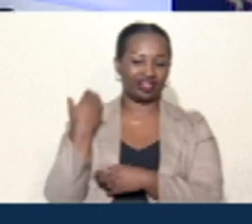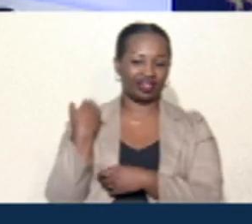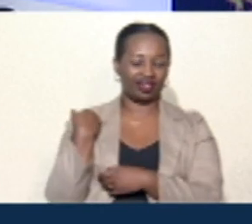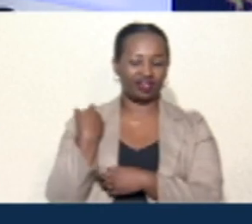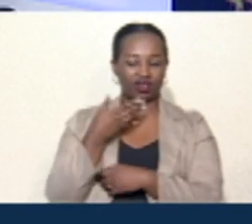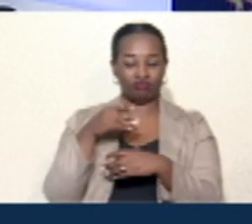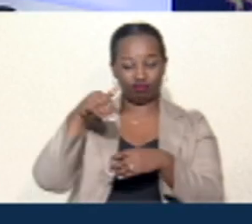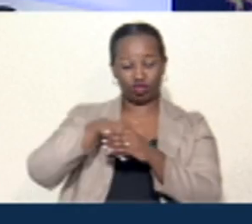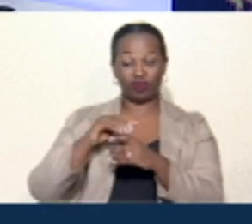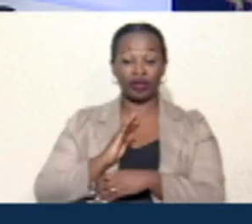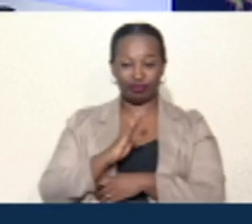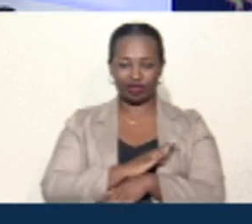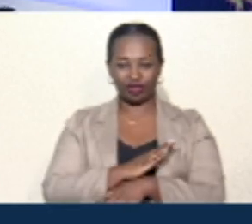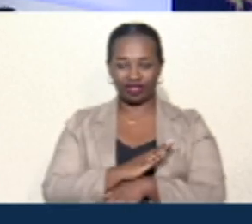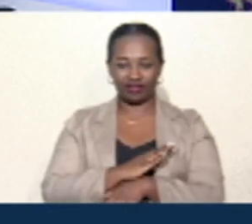mufite uyu mwanya